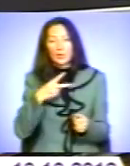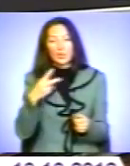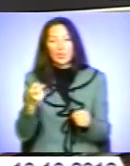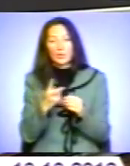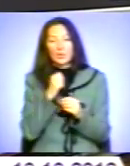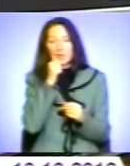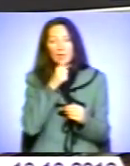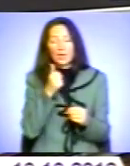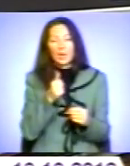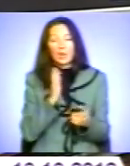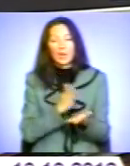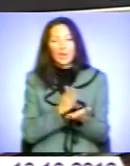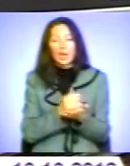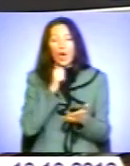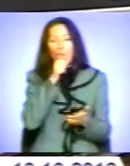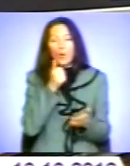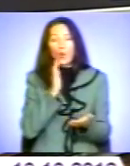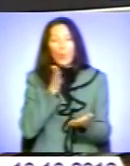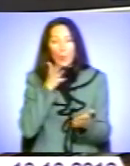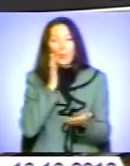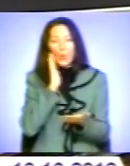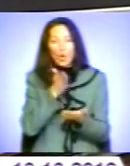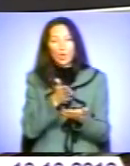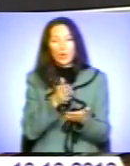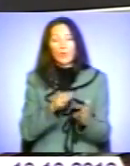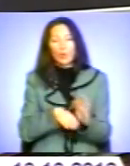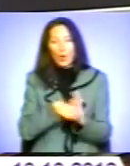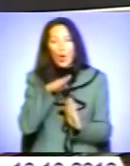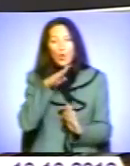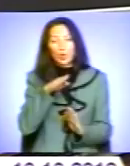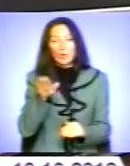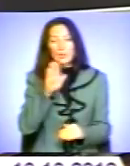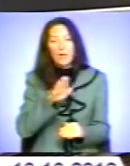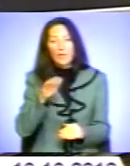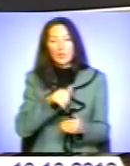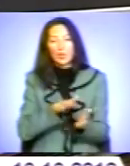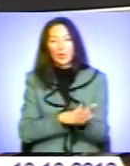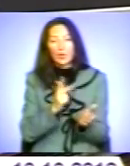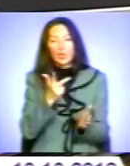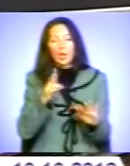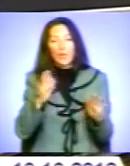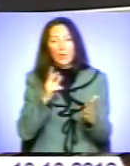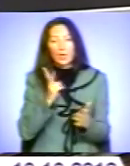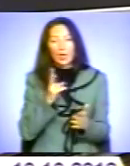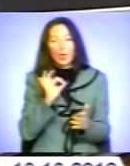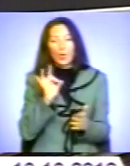є роком прогнозованого періодичного росту. За вересень зареєстровано 3 випадки кору.